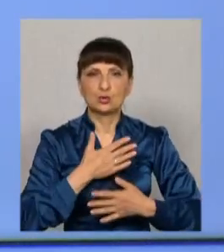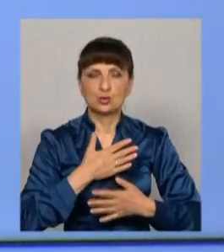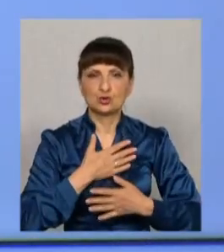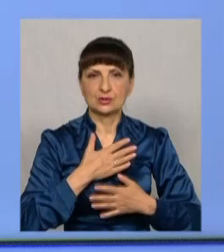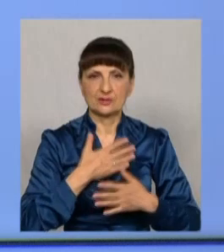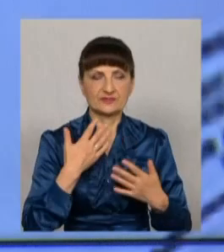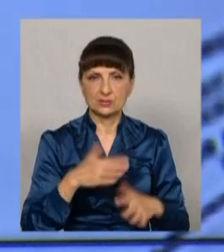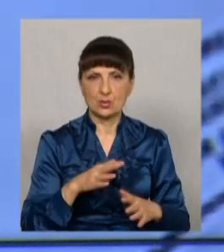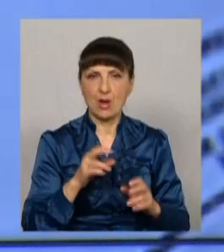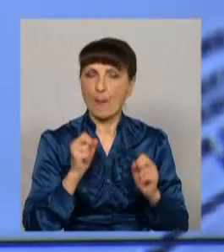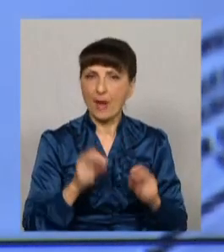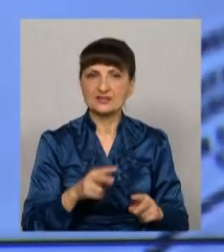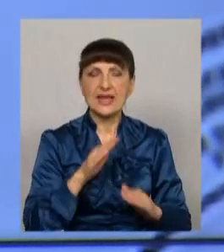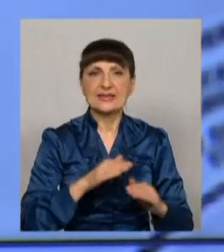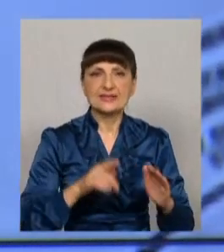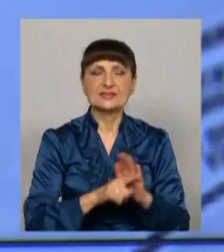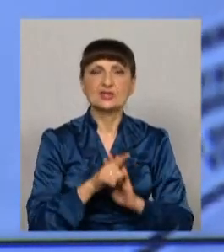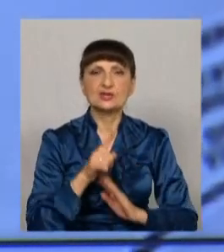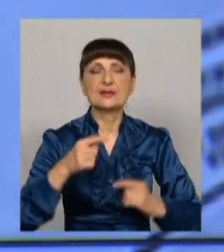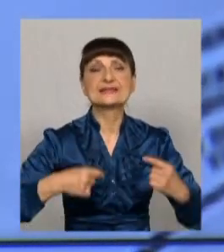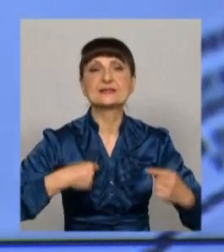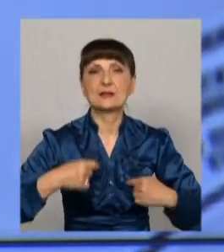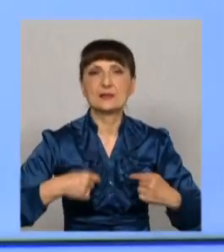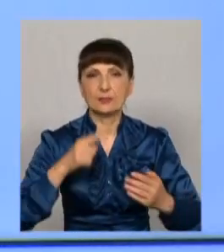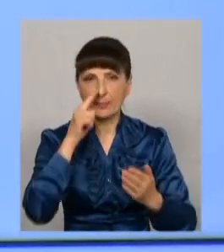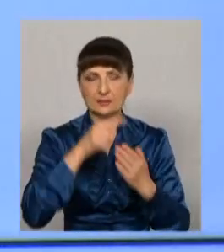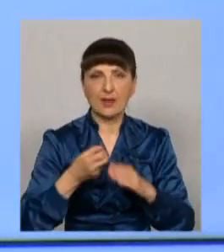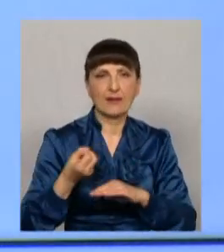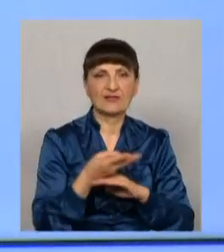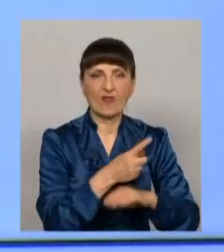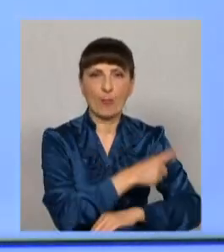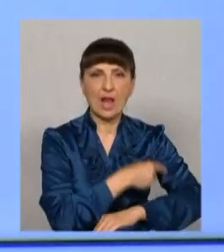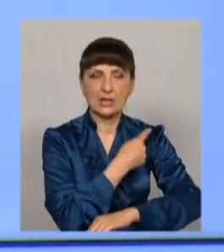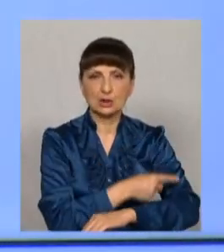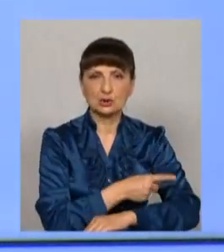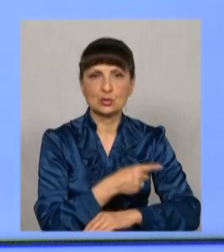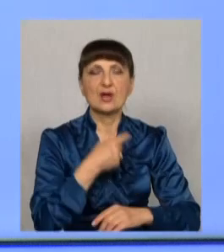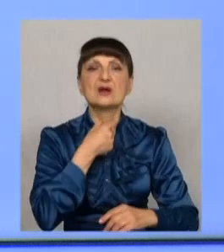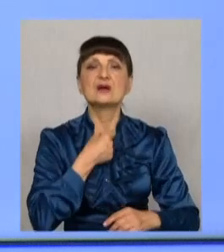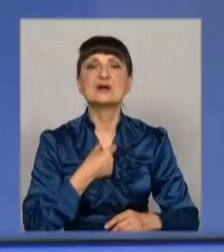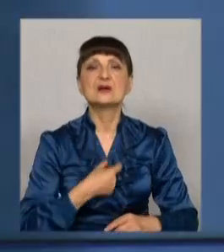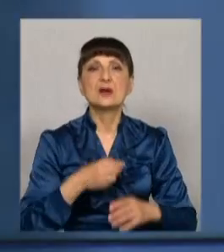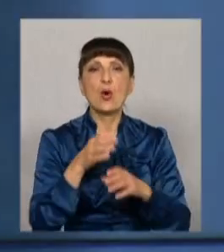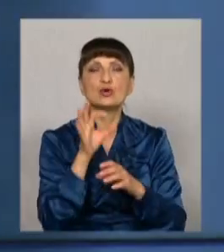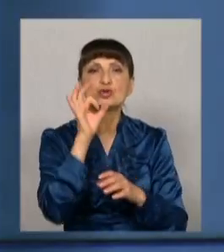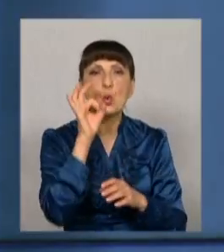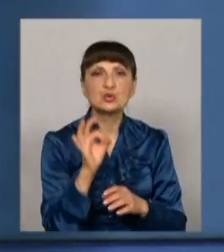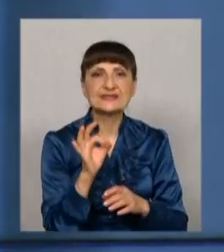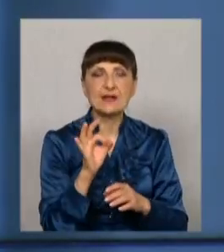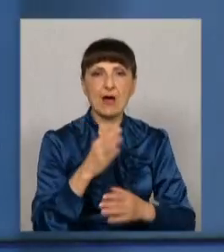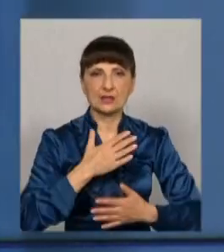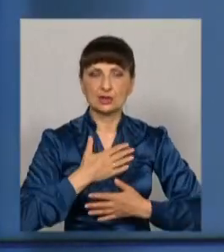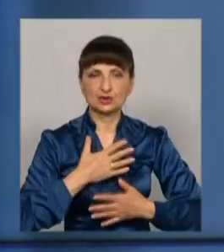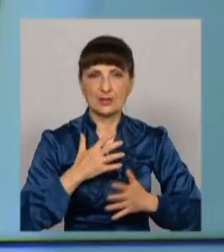закупорку, и дети начинают страдать и попадают в реанимацию из-за узости бронхиального дерева,